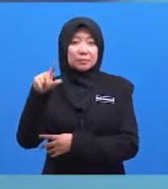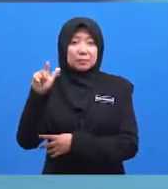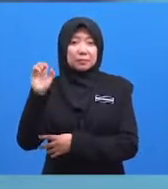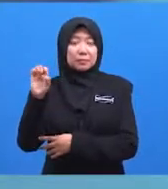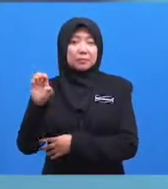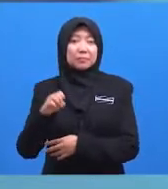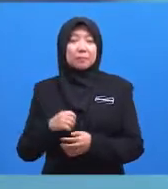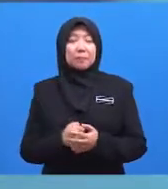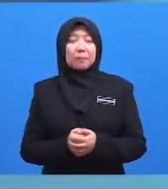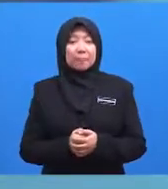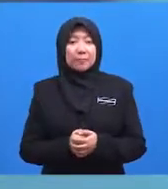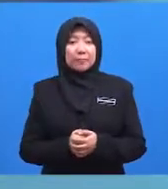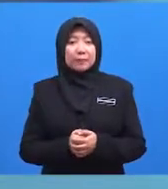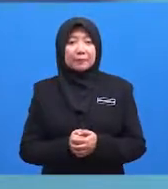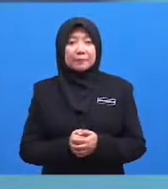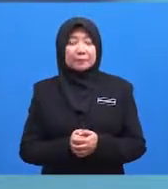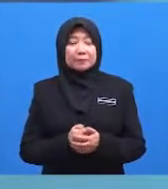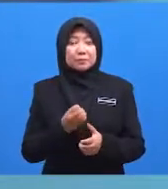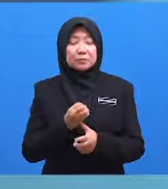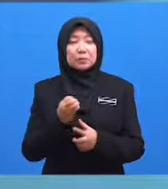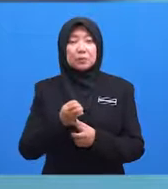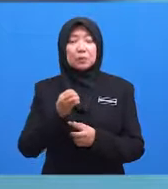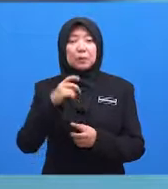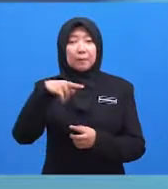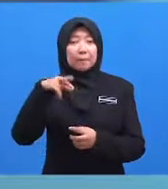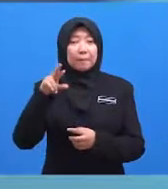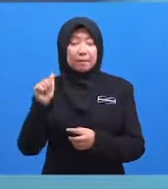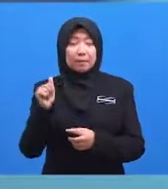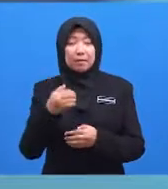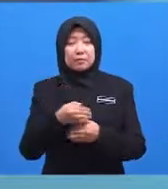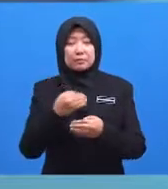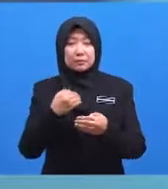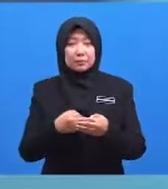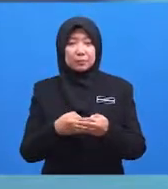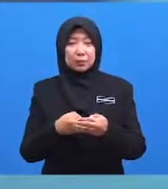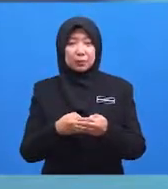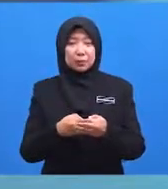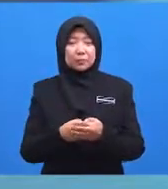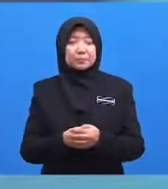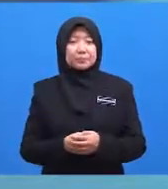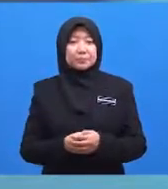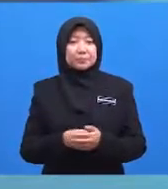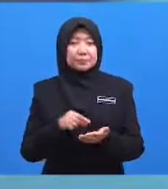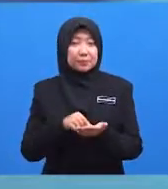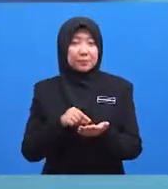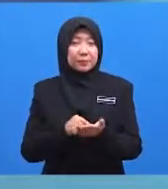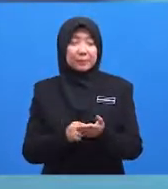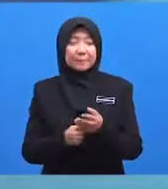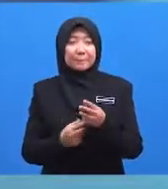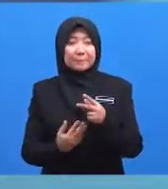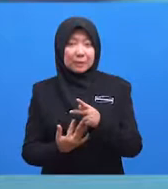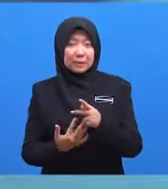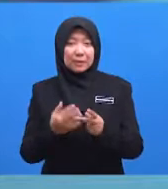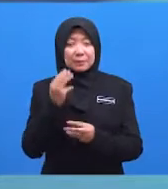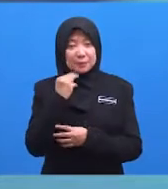perlu dilakukan sebelum proses memanggang ayam panggang madu. Yang pertama,